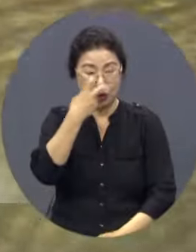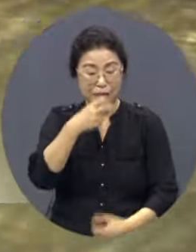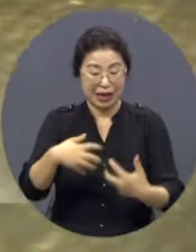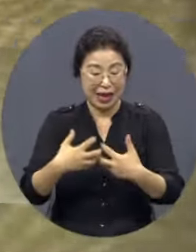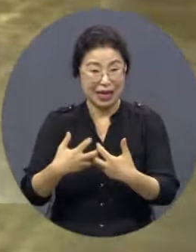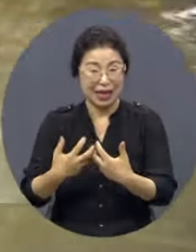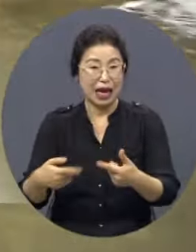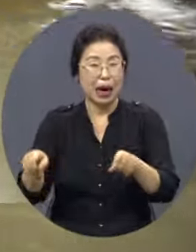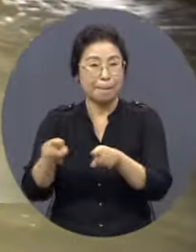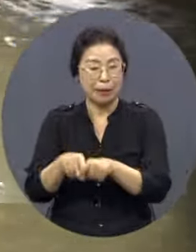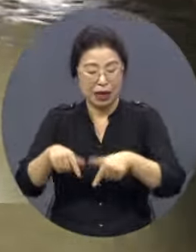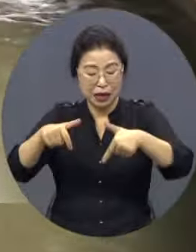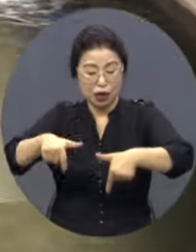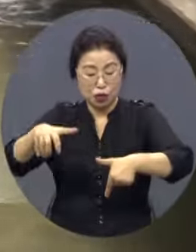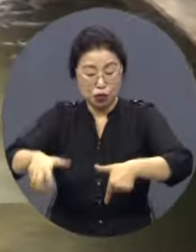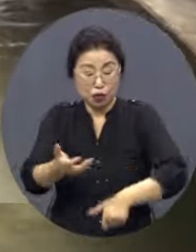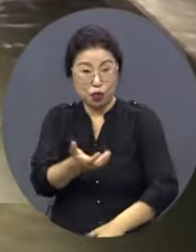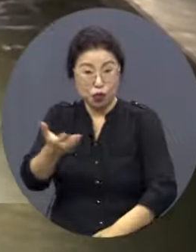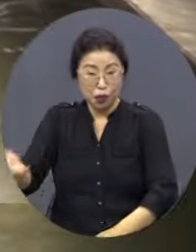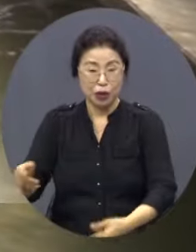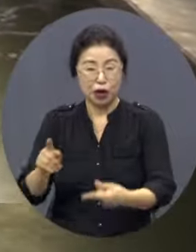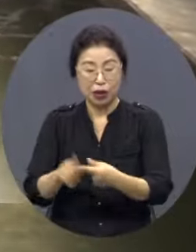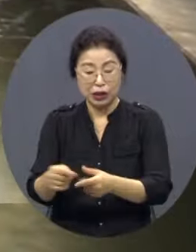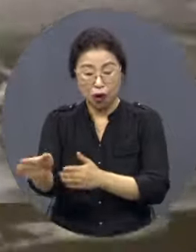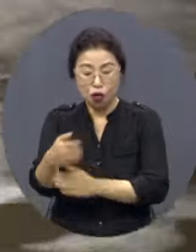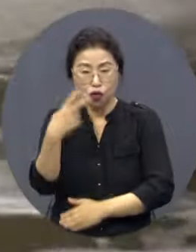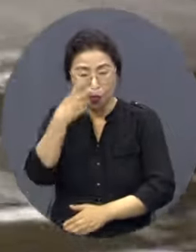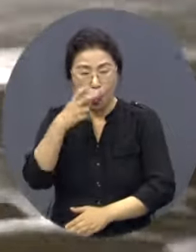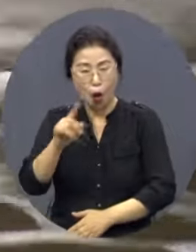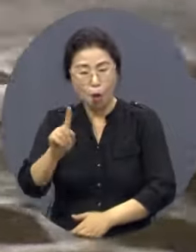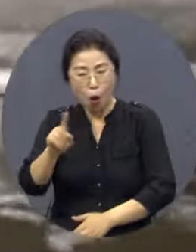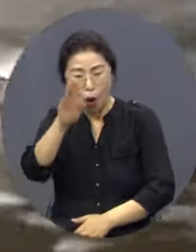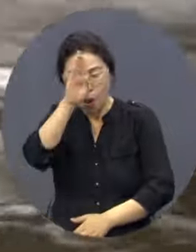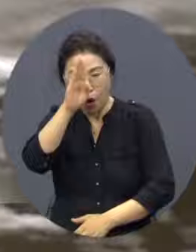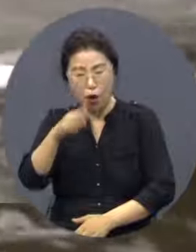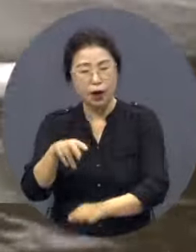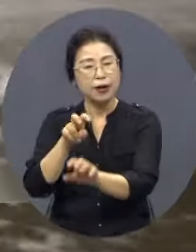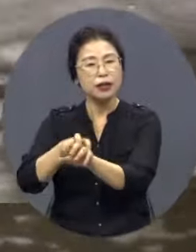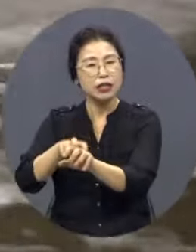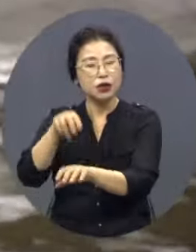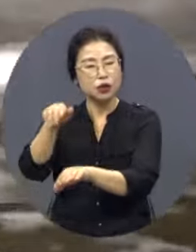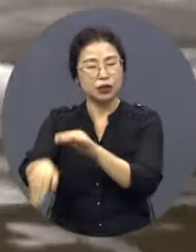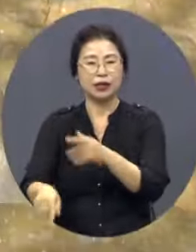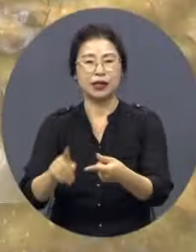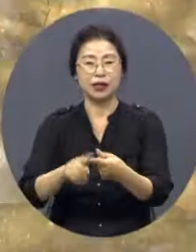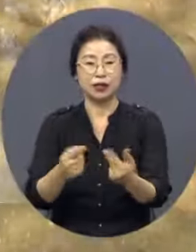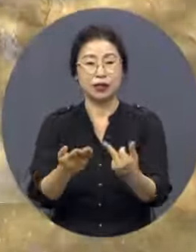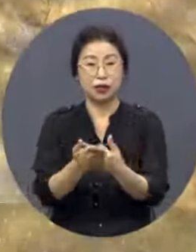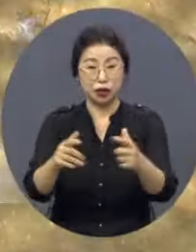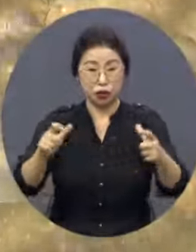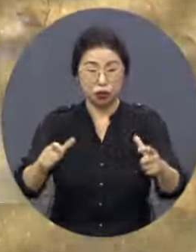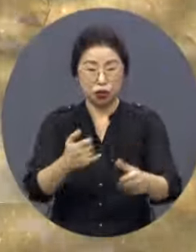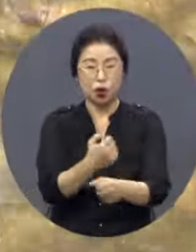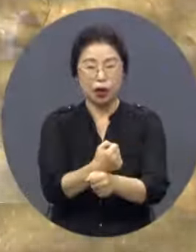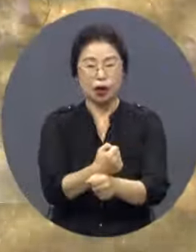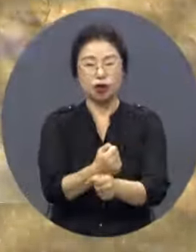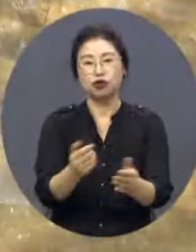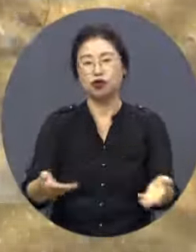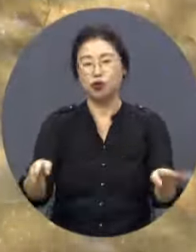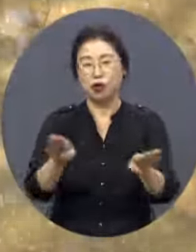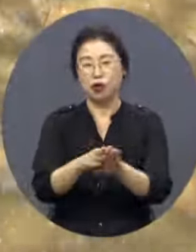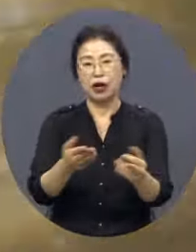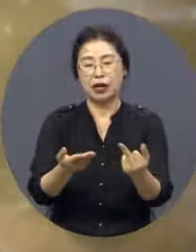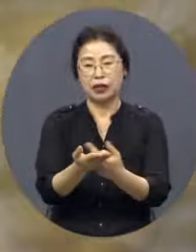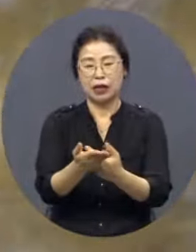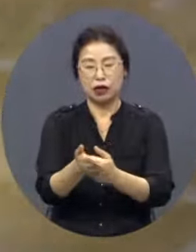장비를 서부 지역 출장소로 옮겨 어류질병 검사와 진료를 해주는 방식으로 제주도 해양수산연구원과